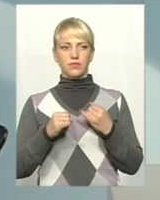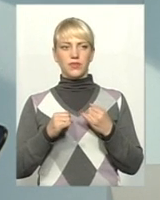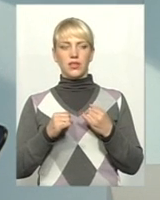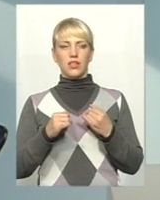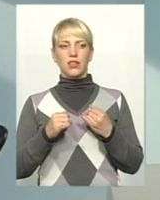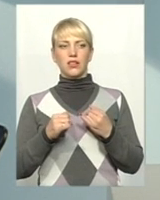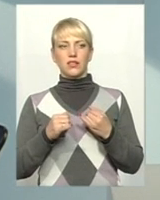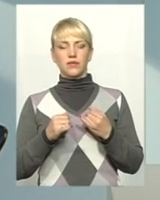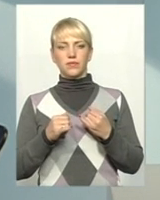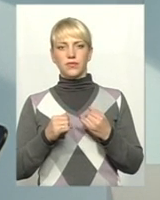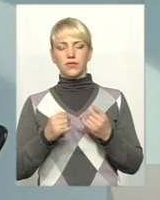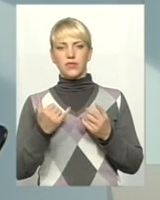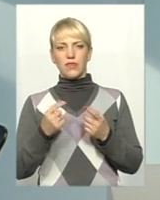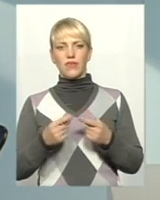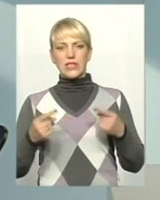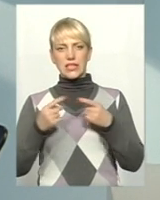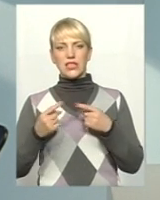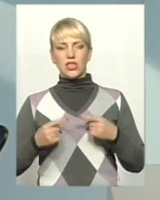останній термін визначення